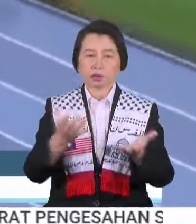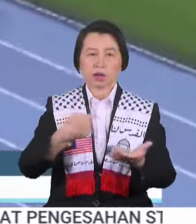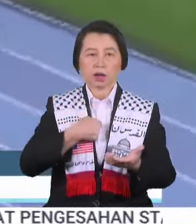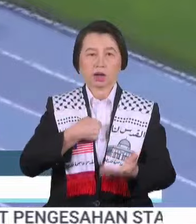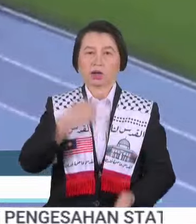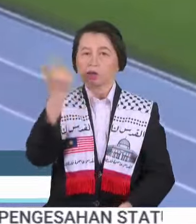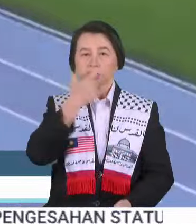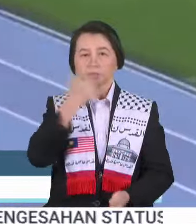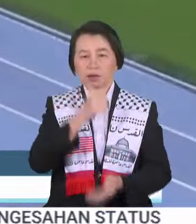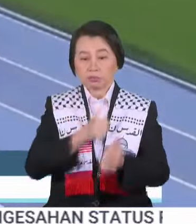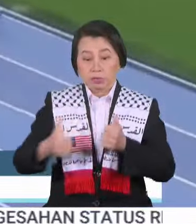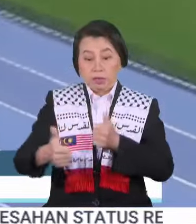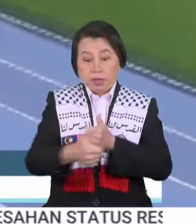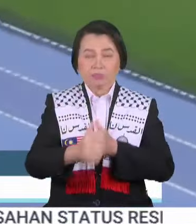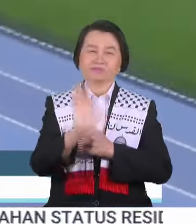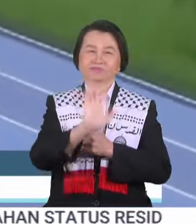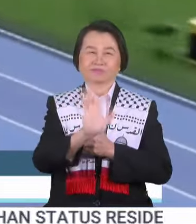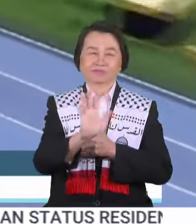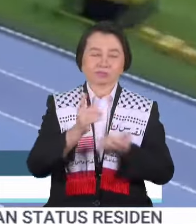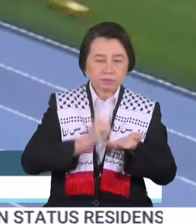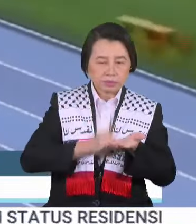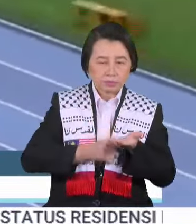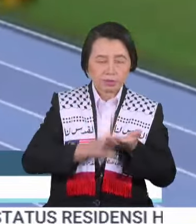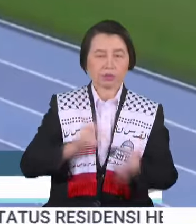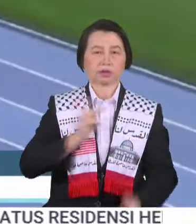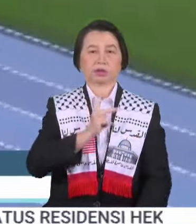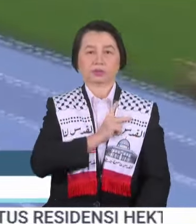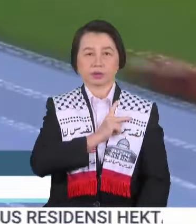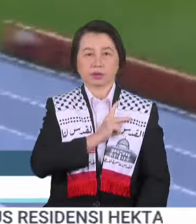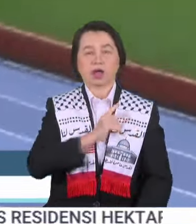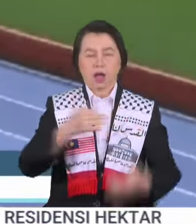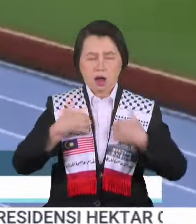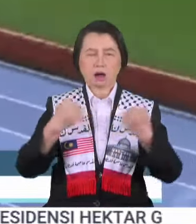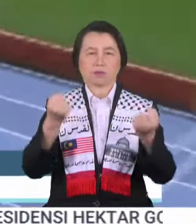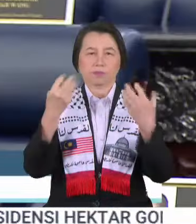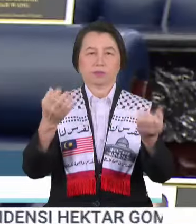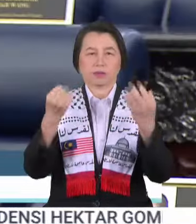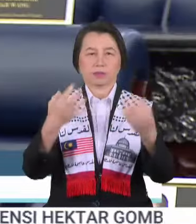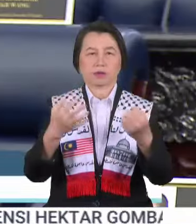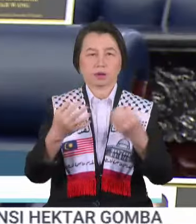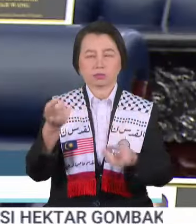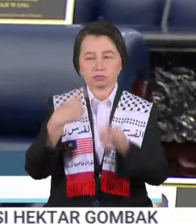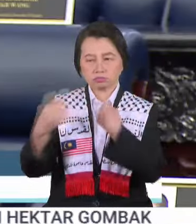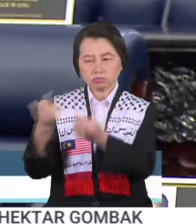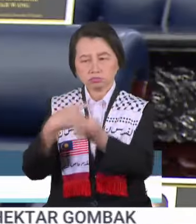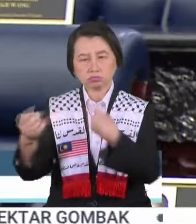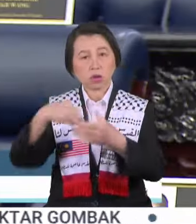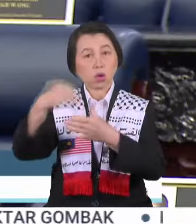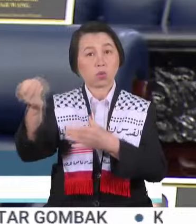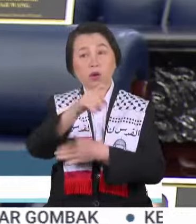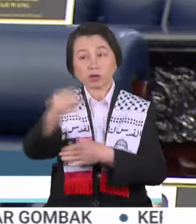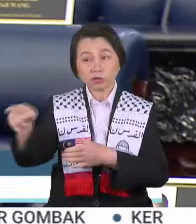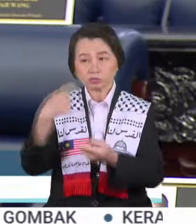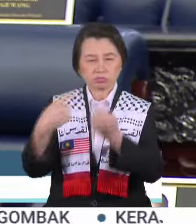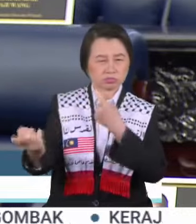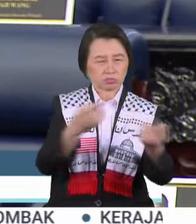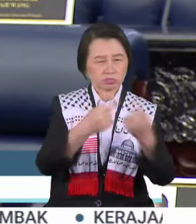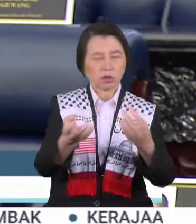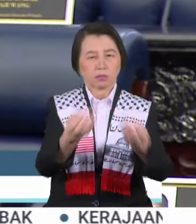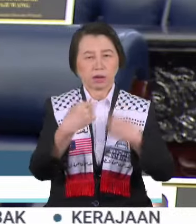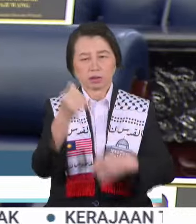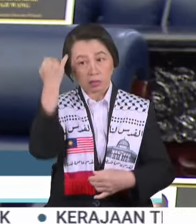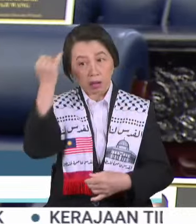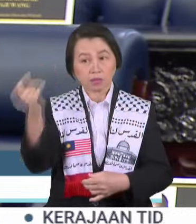tidak mahu mendahului perbincangan Kabinet. Ada banyak maklum balas di luar sana, semua memberikan